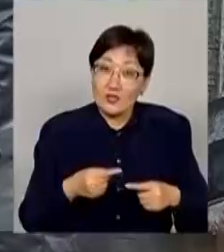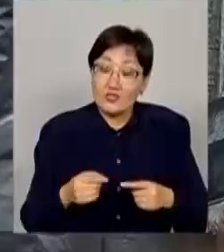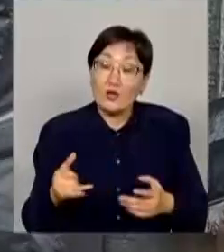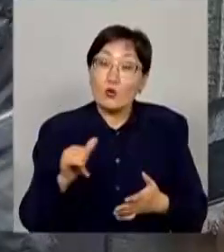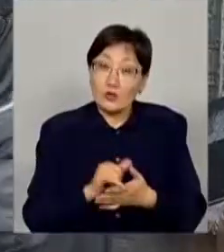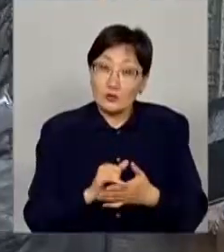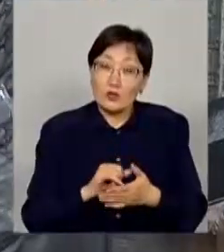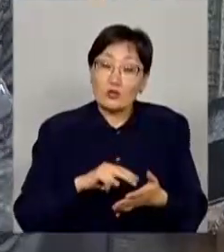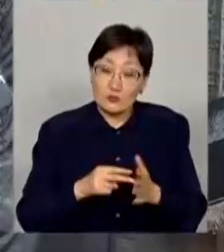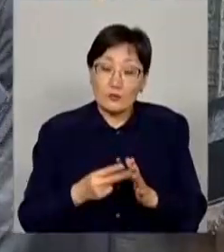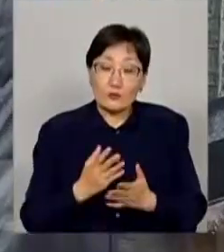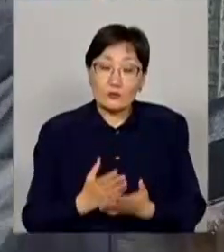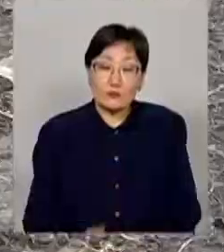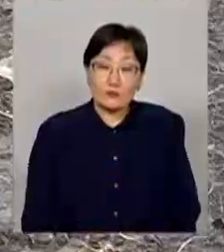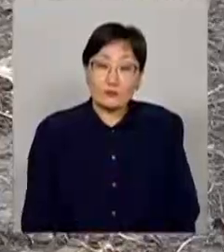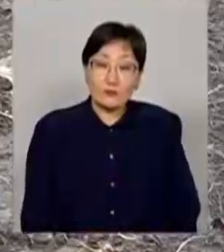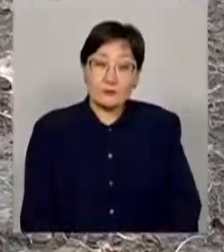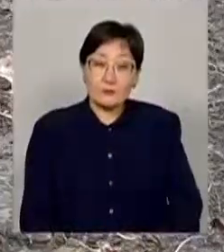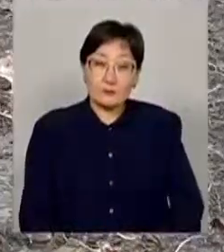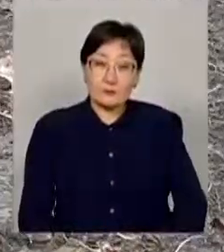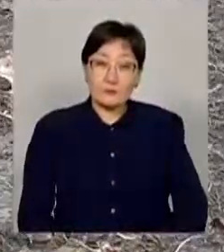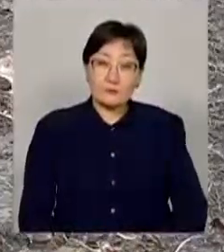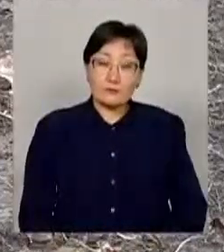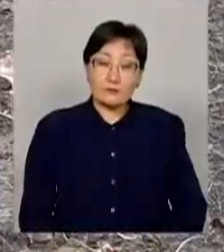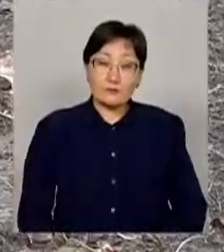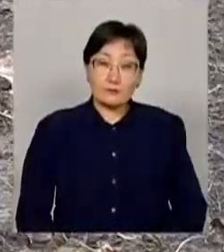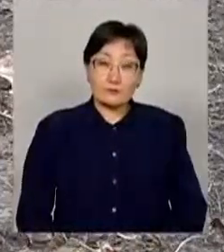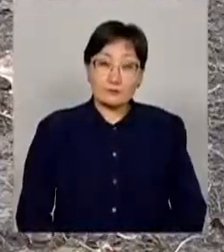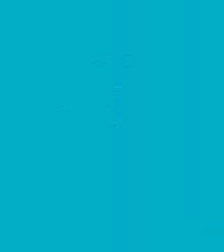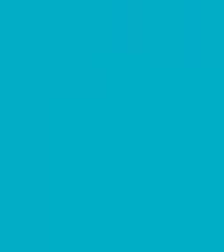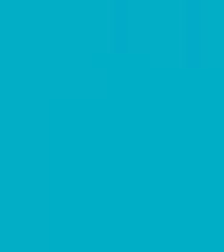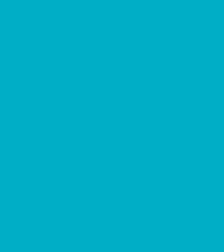қойған Наскен Еркін жақсылық тілепберген алматы телеарнасы